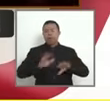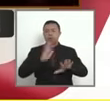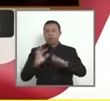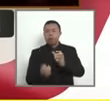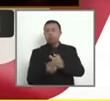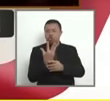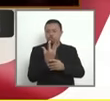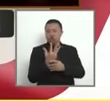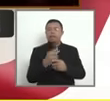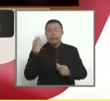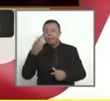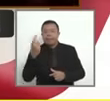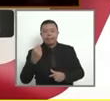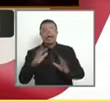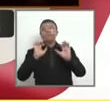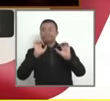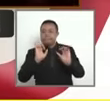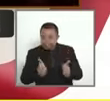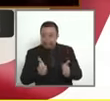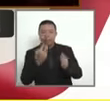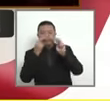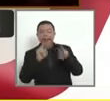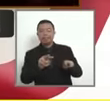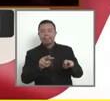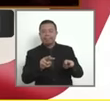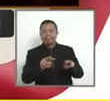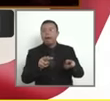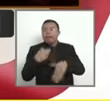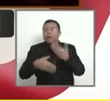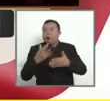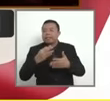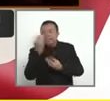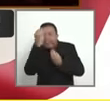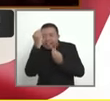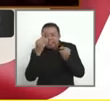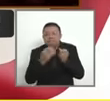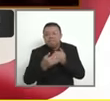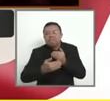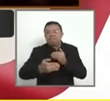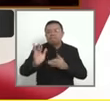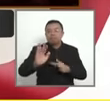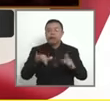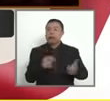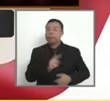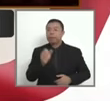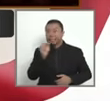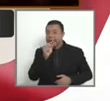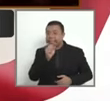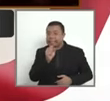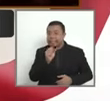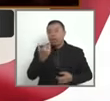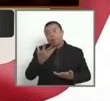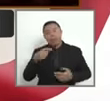terjadi tidak dan kita hentikan saat ini seperti itu dugaan intimidasi politisasi Bansos itu selalu